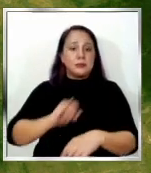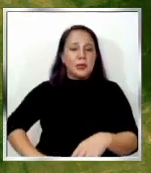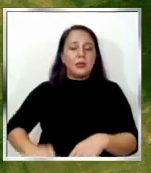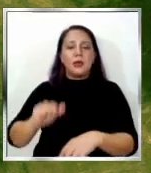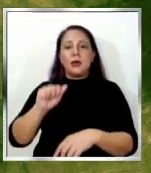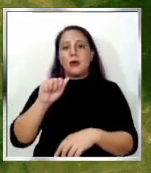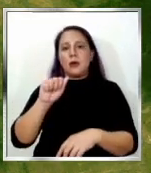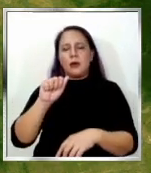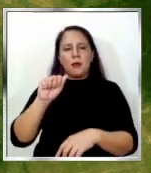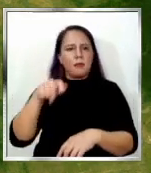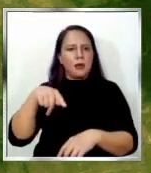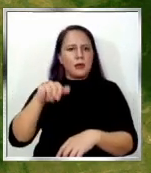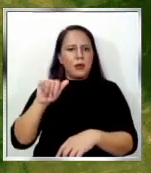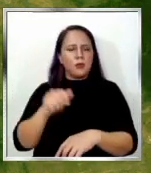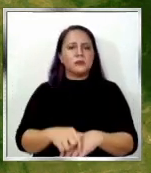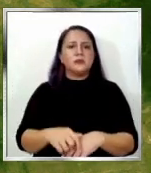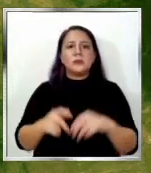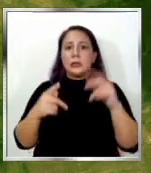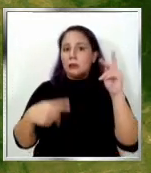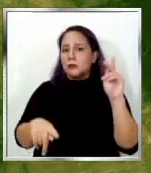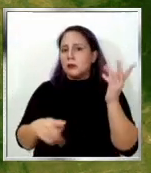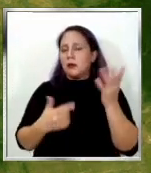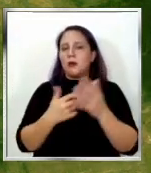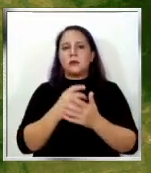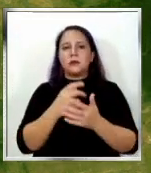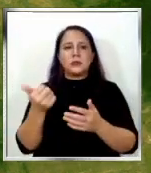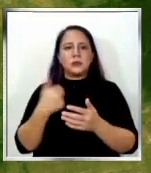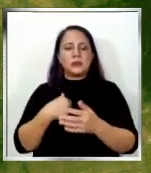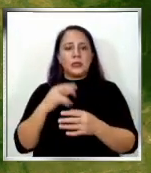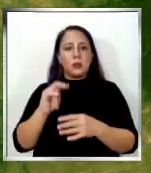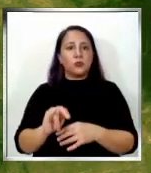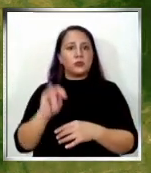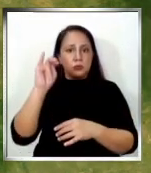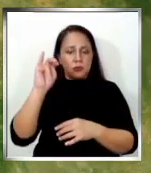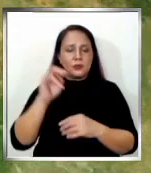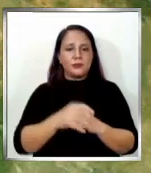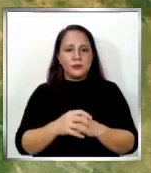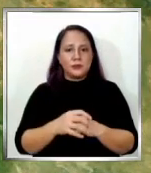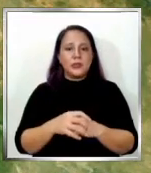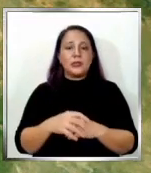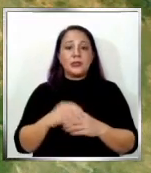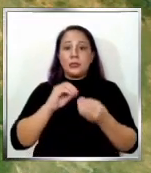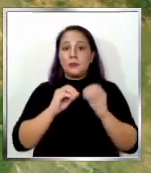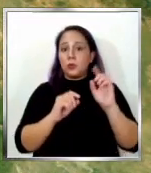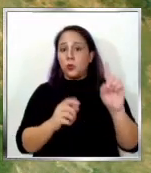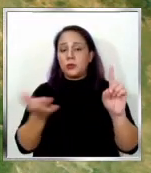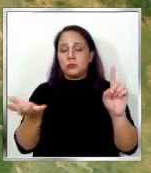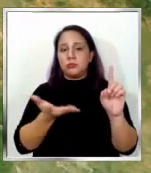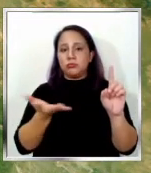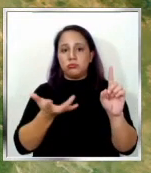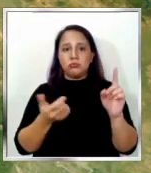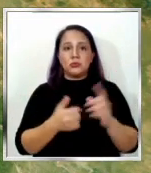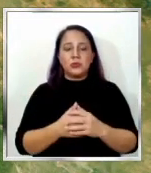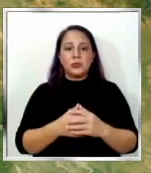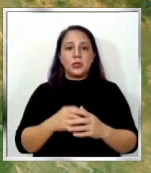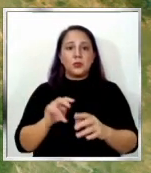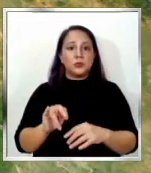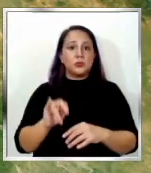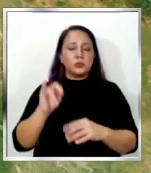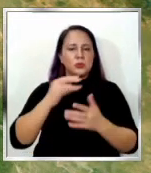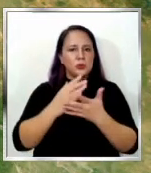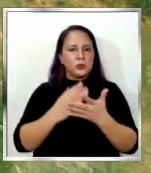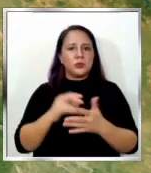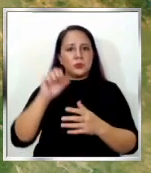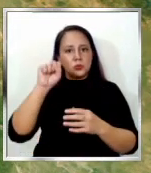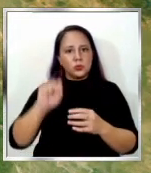ng Kalinga at northeastern portion ng Ilocos Norte. Signal number 1 naman sa lalalabing bahagi ng Ilocos Norte, Ilocos Sur, La